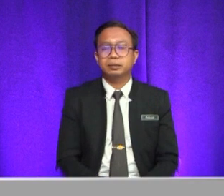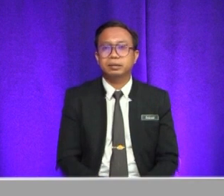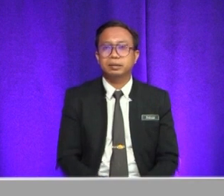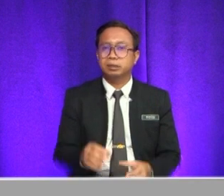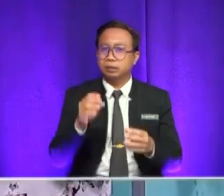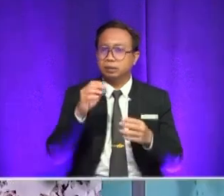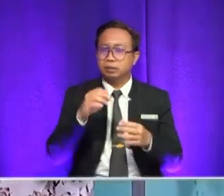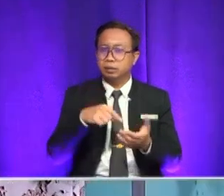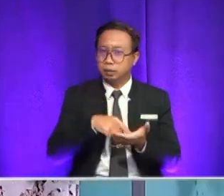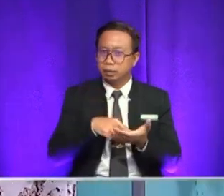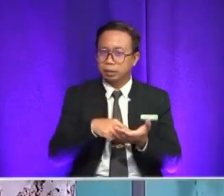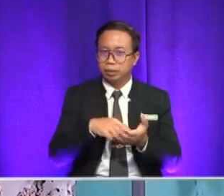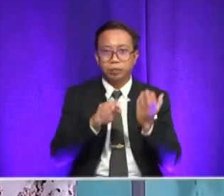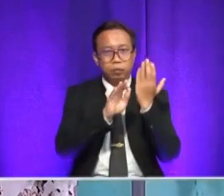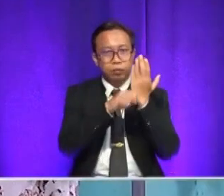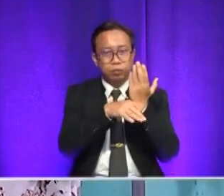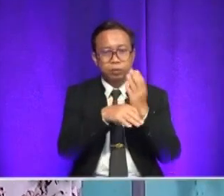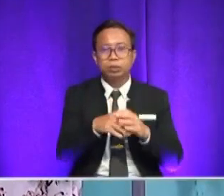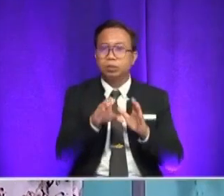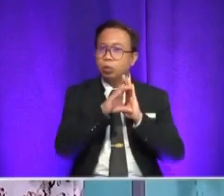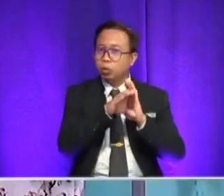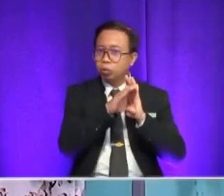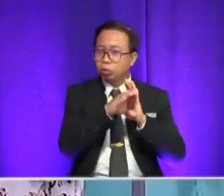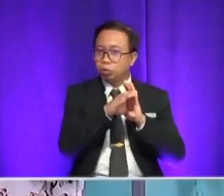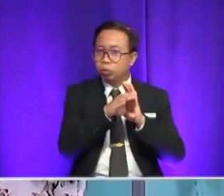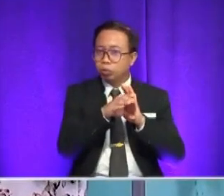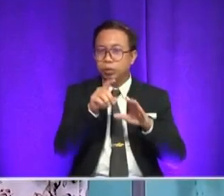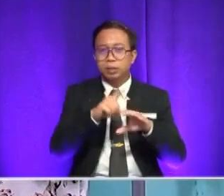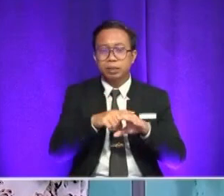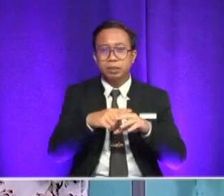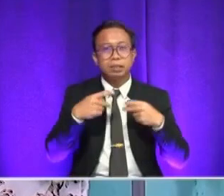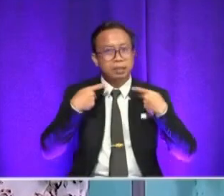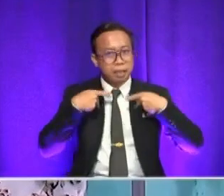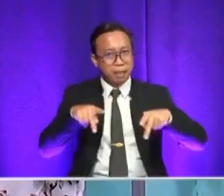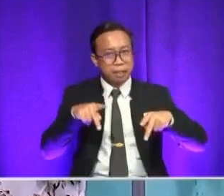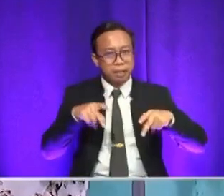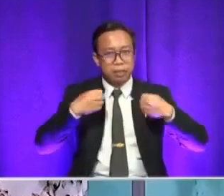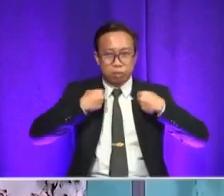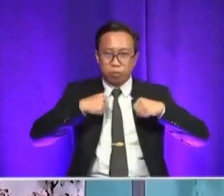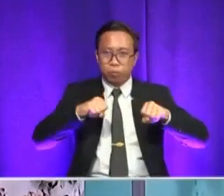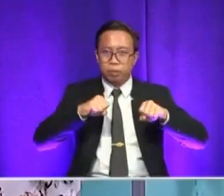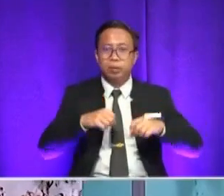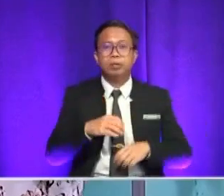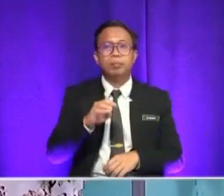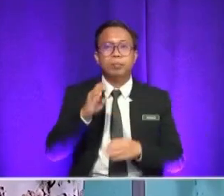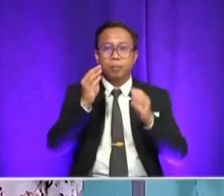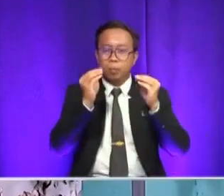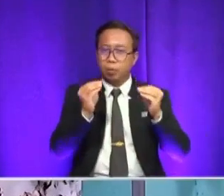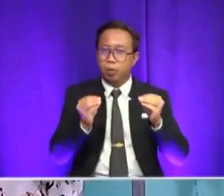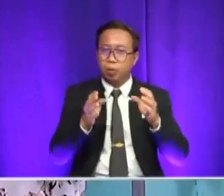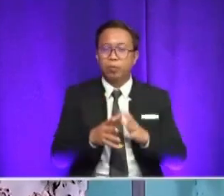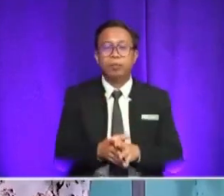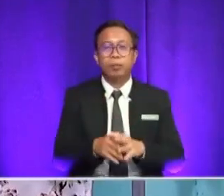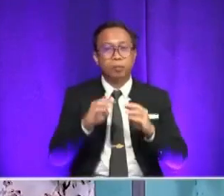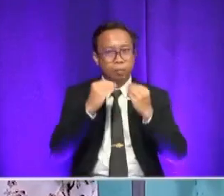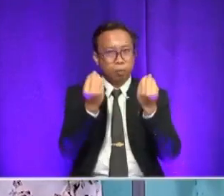sensor magnet ni pun sebenarnya fungsi dia contoh macam dekat shopping mall. Katakan saya bawa bukanlah saya. Ada benda